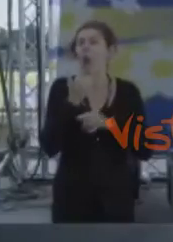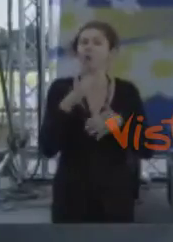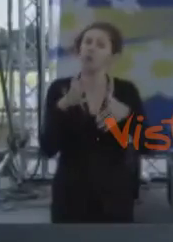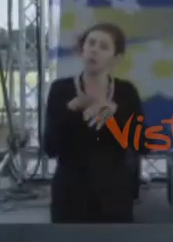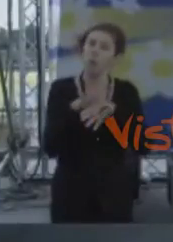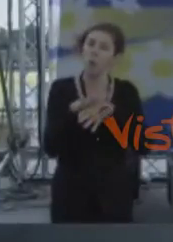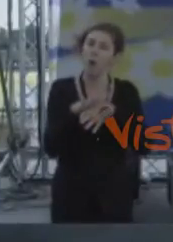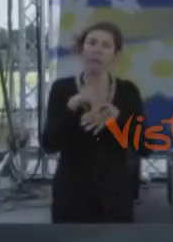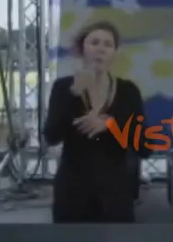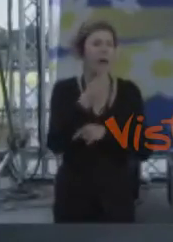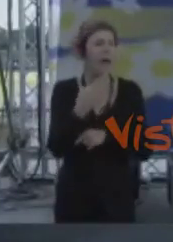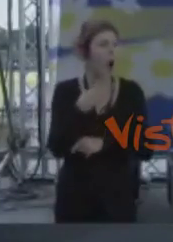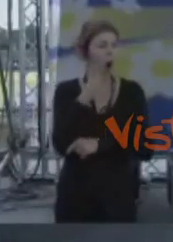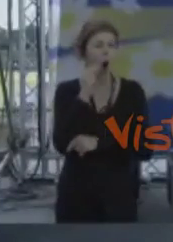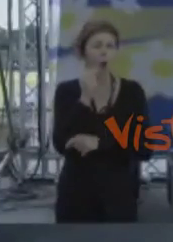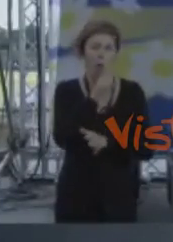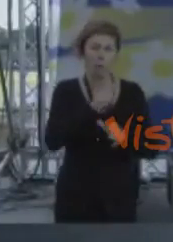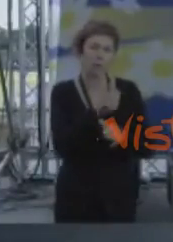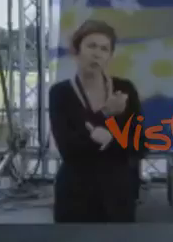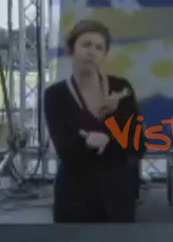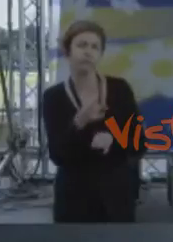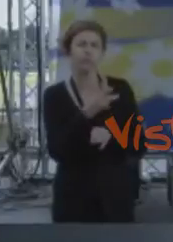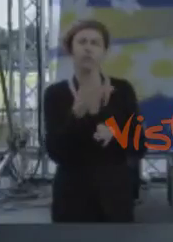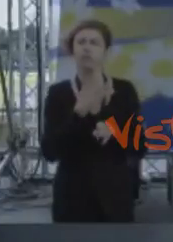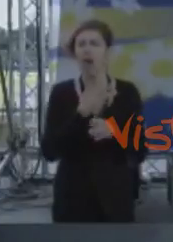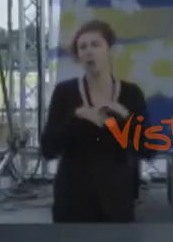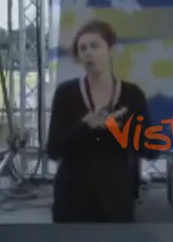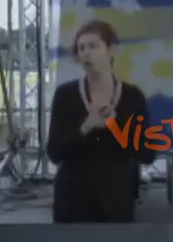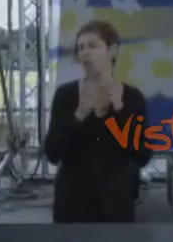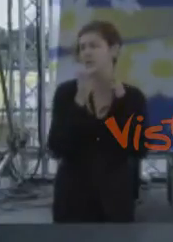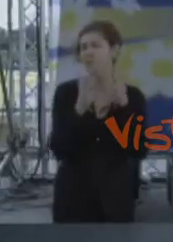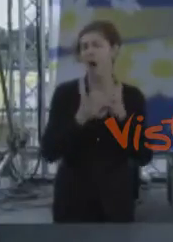per aiutare questo movimento a cambiare l'Italia.